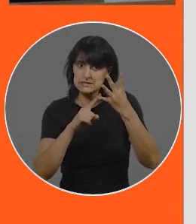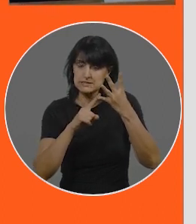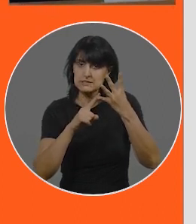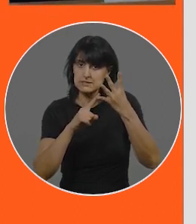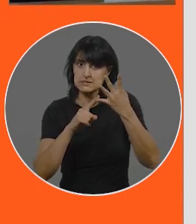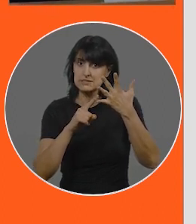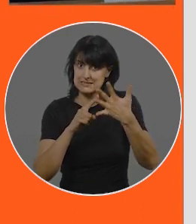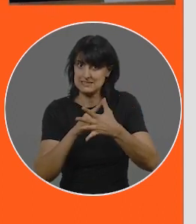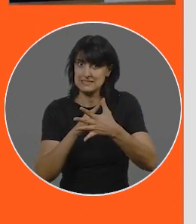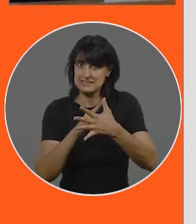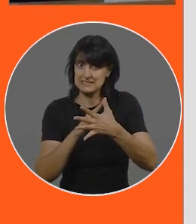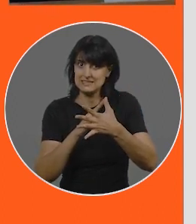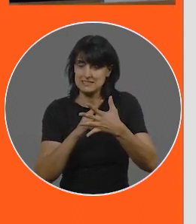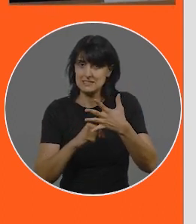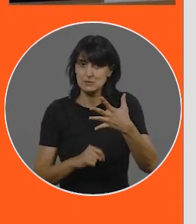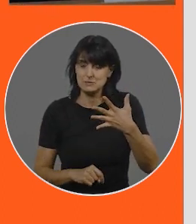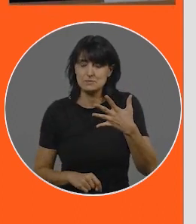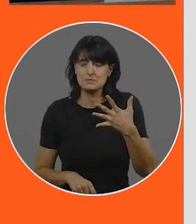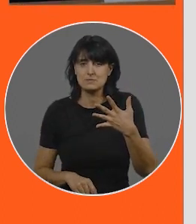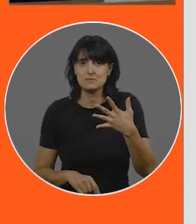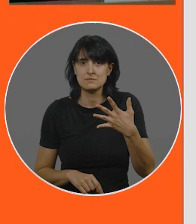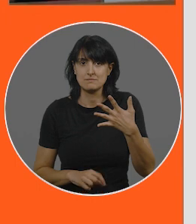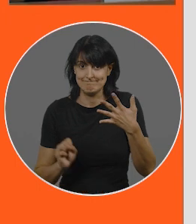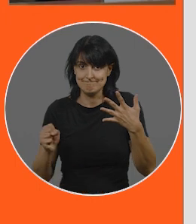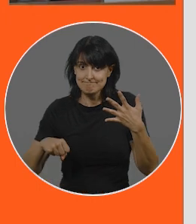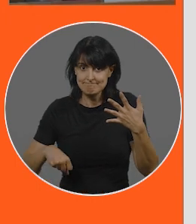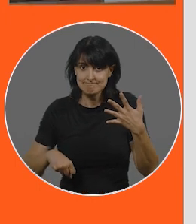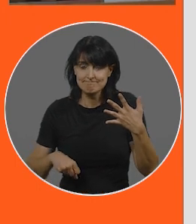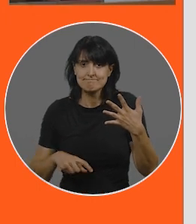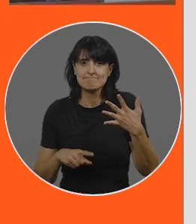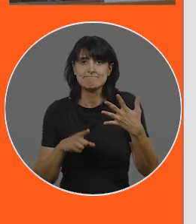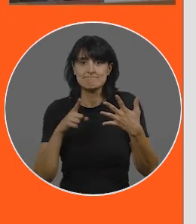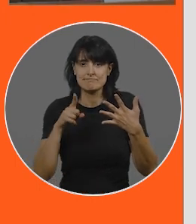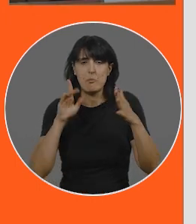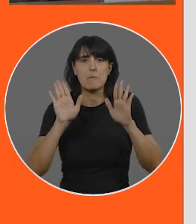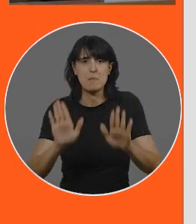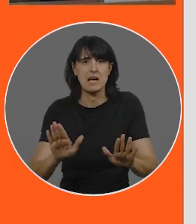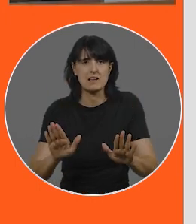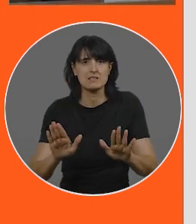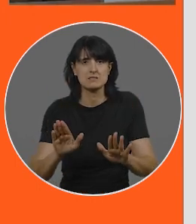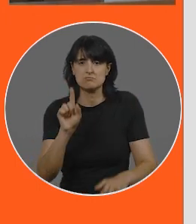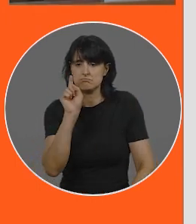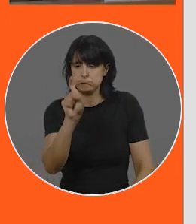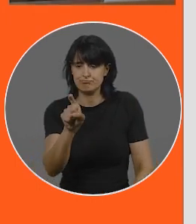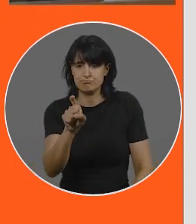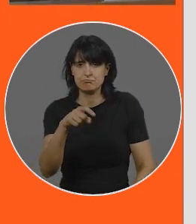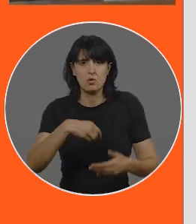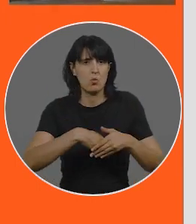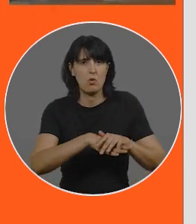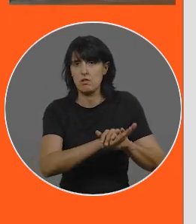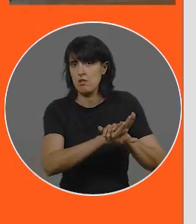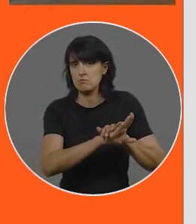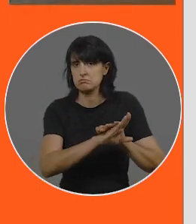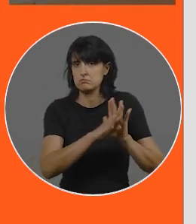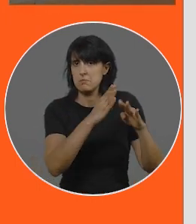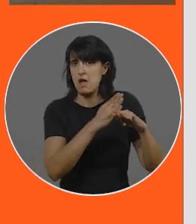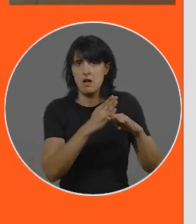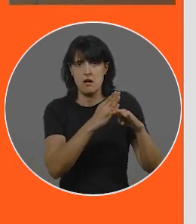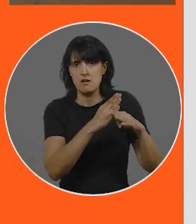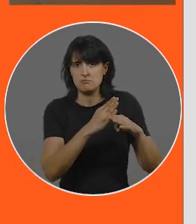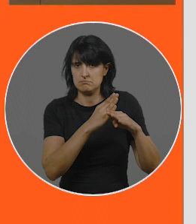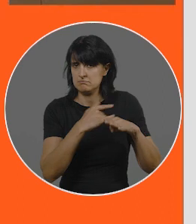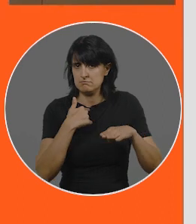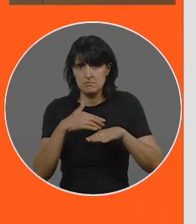3, 4 i 5, vale? Que tu puguis aturar-lo, pausar-lo o